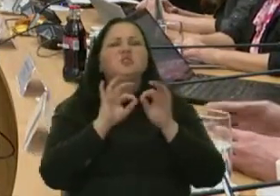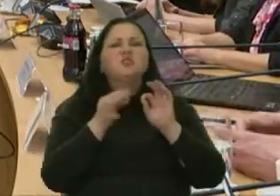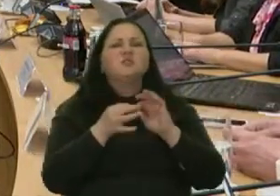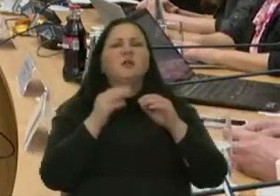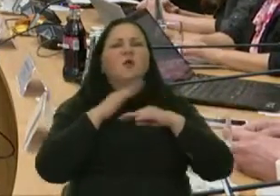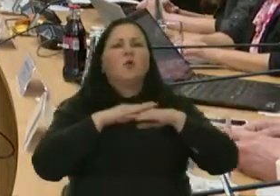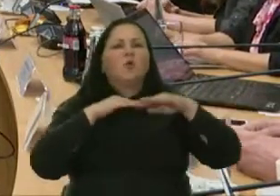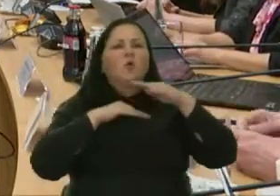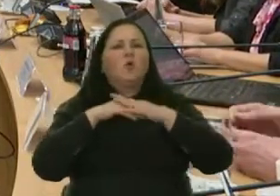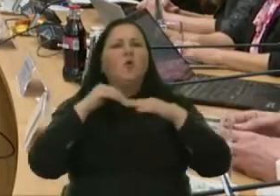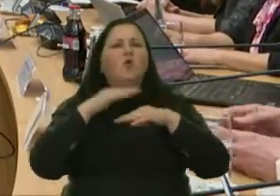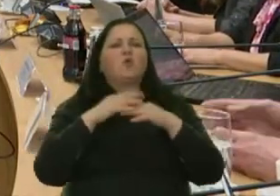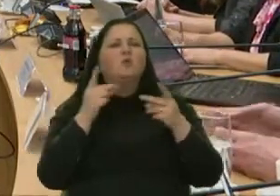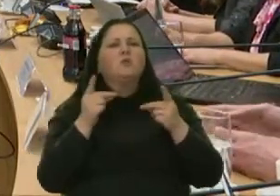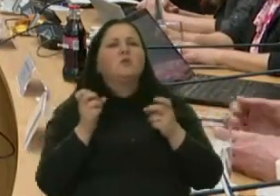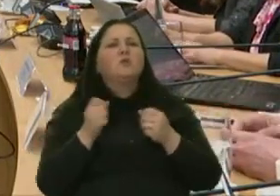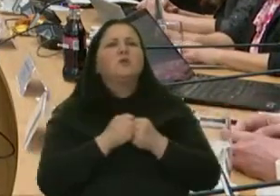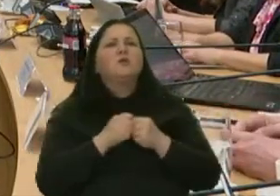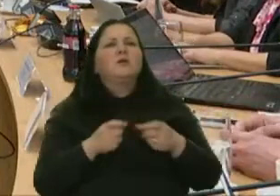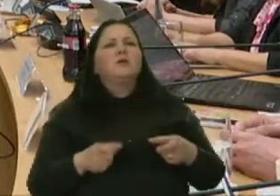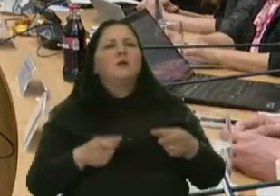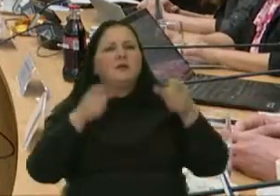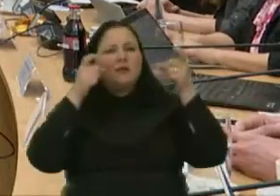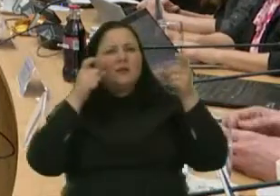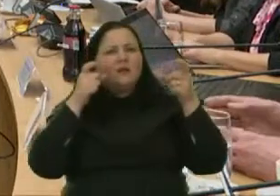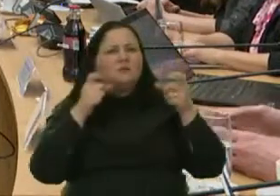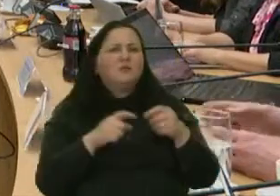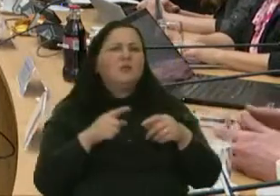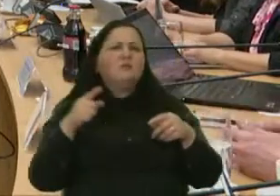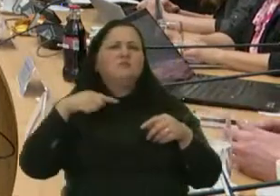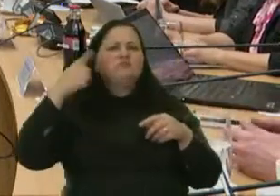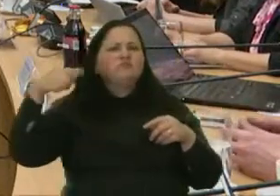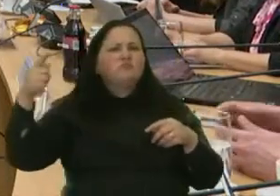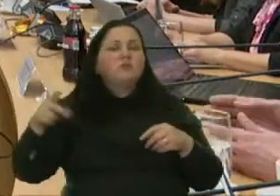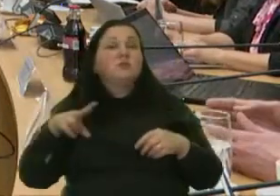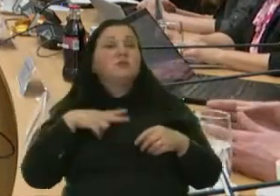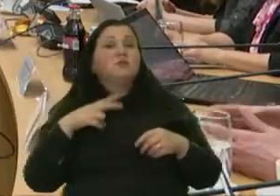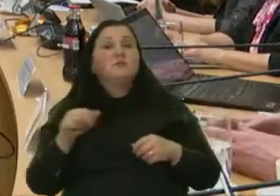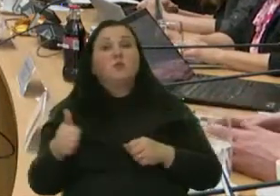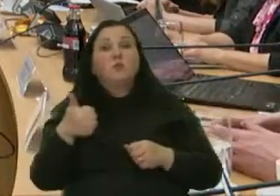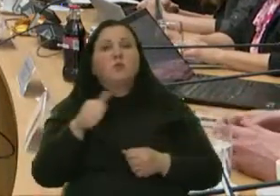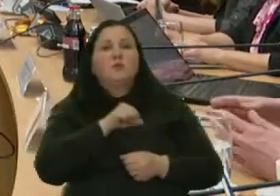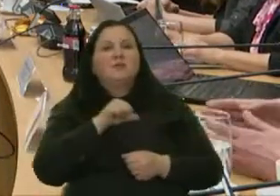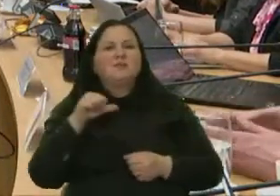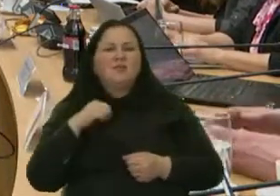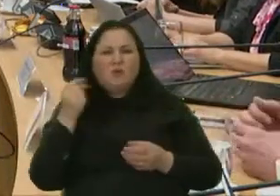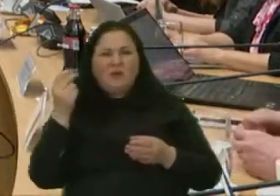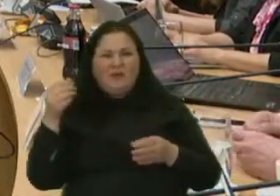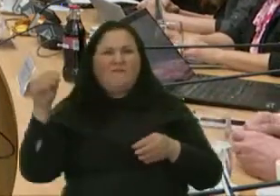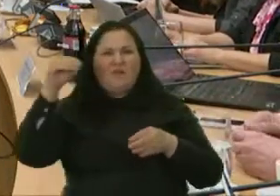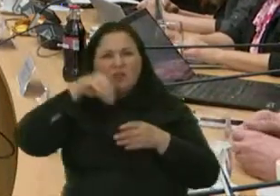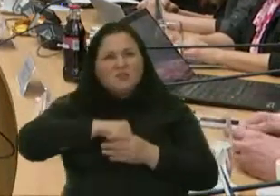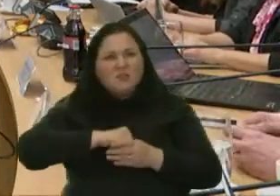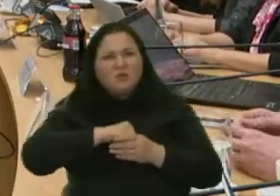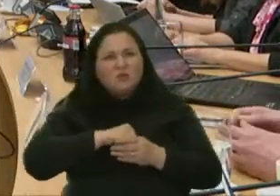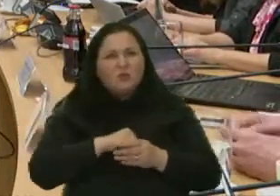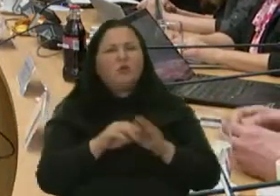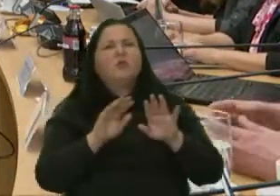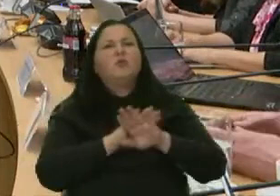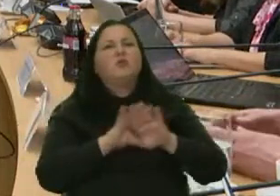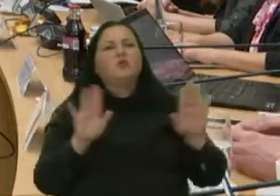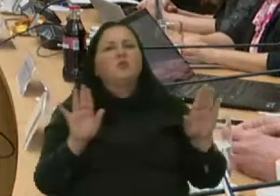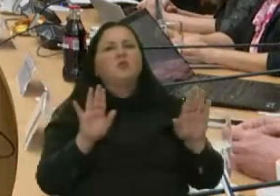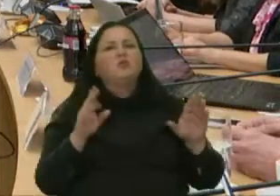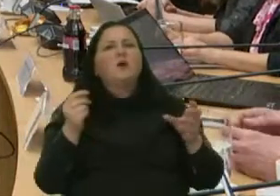construcția de clădiri adiacente să existe un singur investitor adică doar